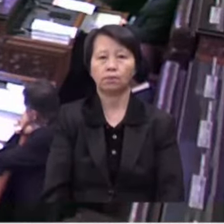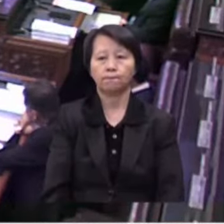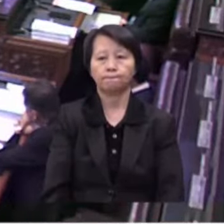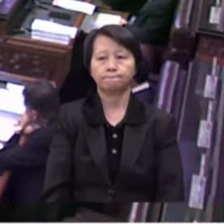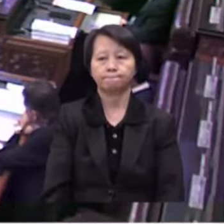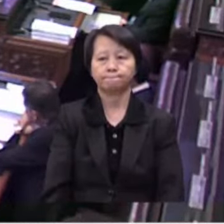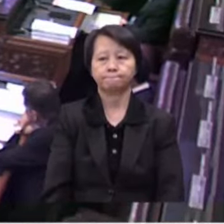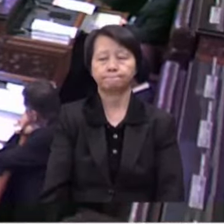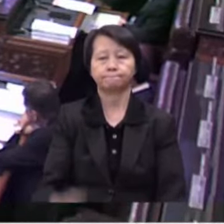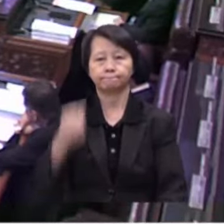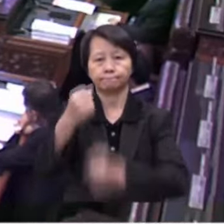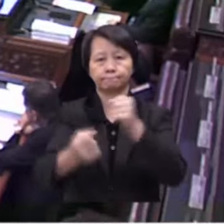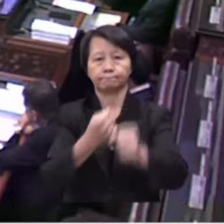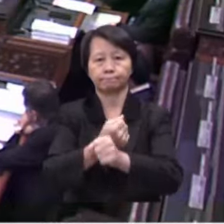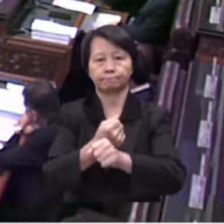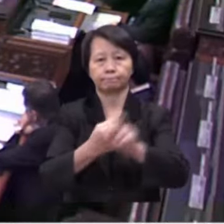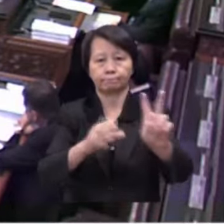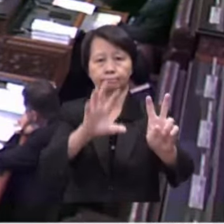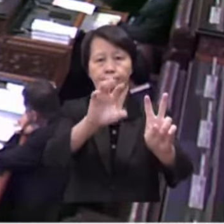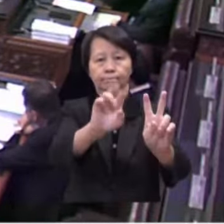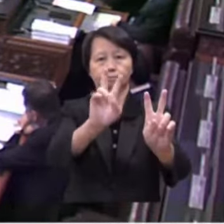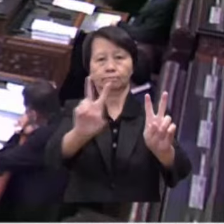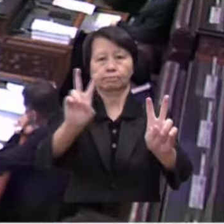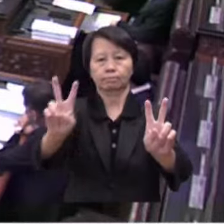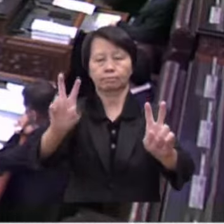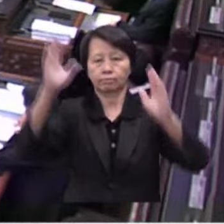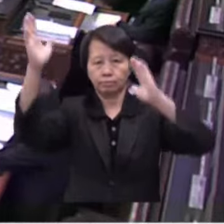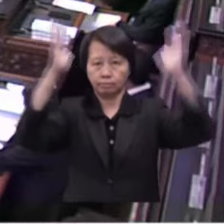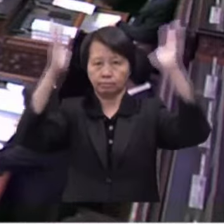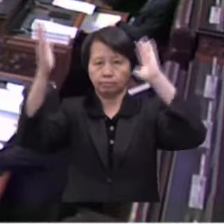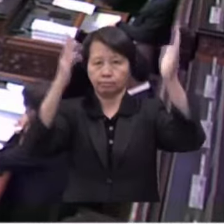pada Tahun 2022 Malaysia